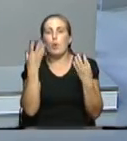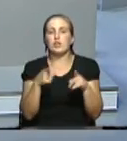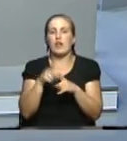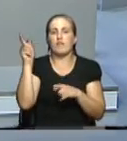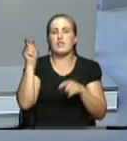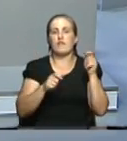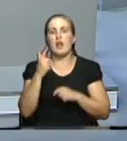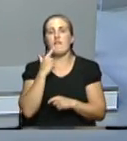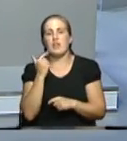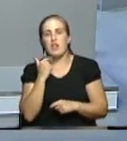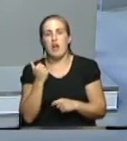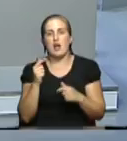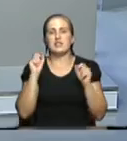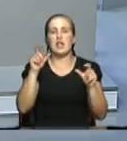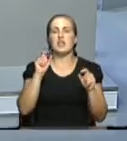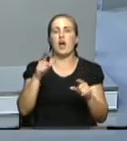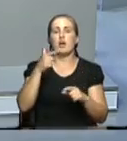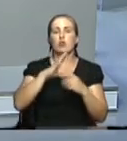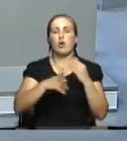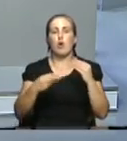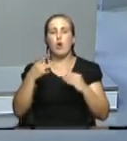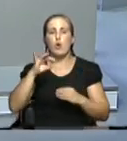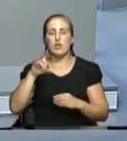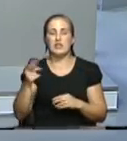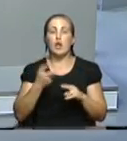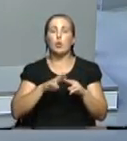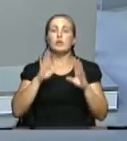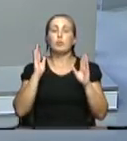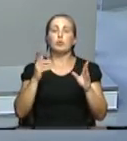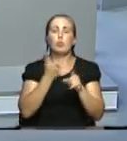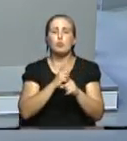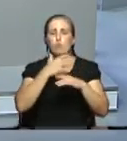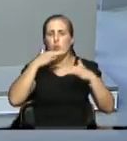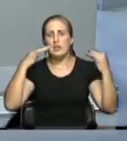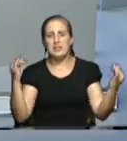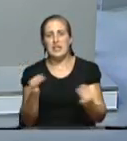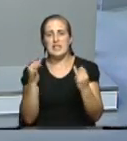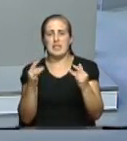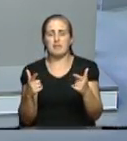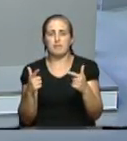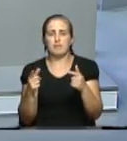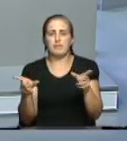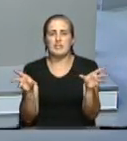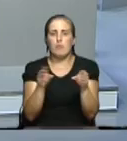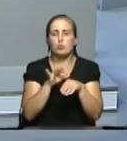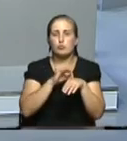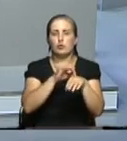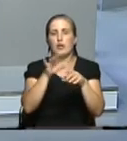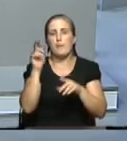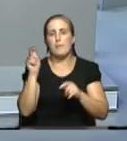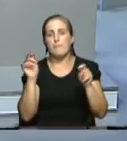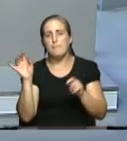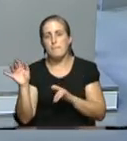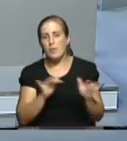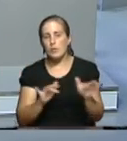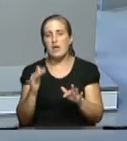вина будет фестиваль золотая гроздь но это будет еще и очень много интересных и сопутствующих там мероприятий и предприятие которое